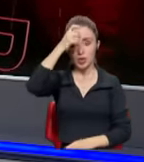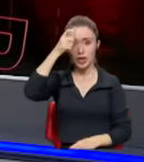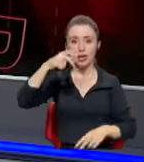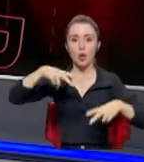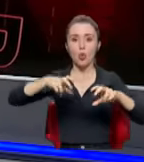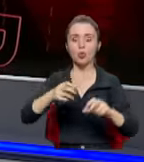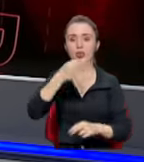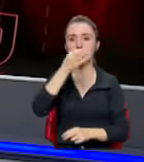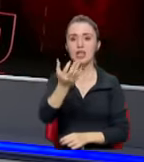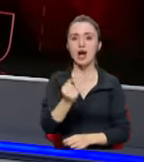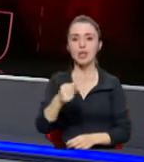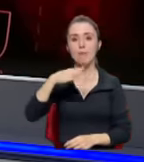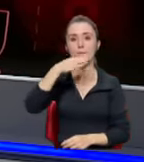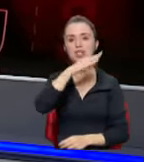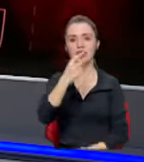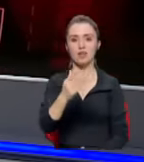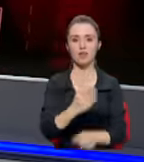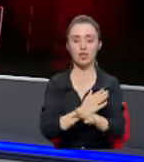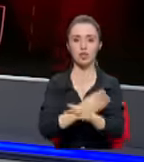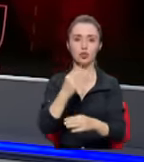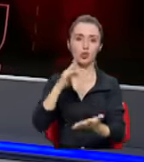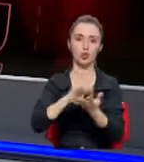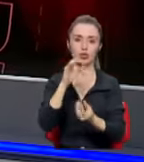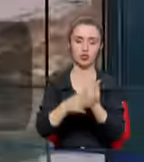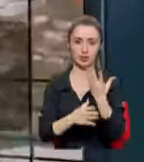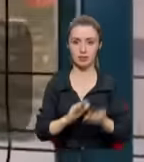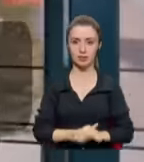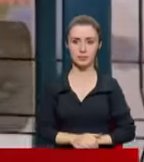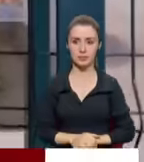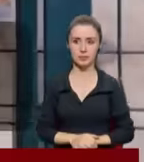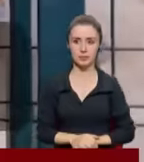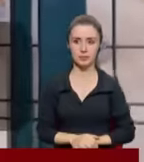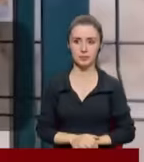izni alan bir Mısırlı olduğu ortaya çıktı